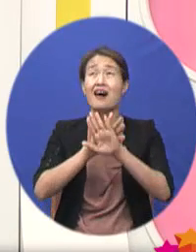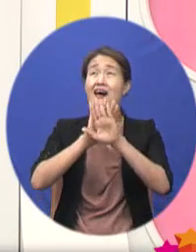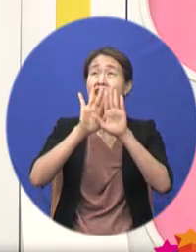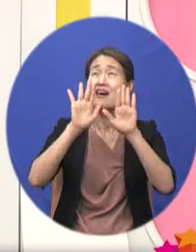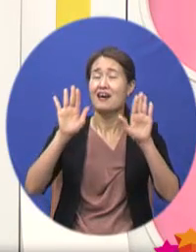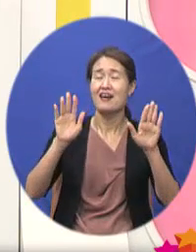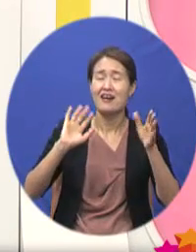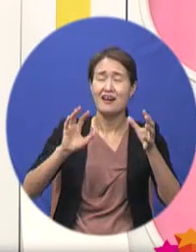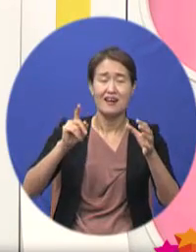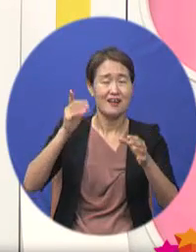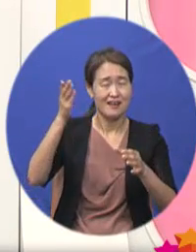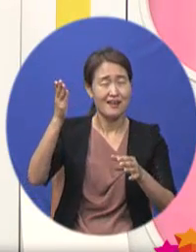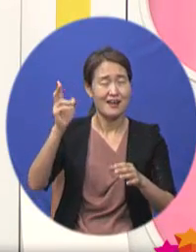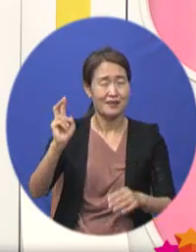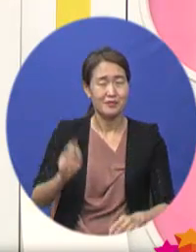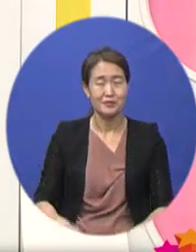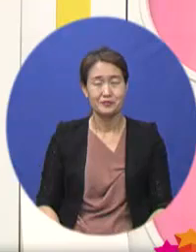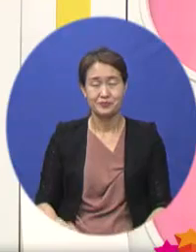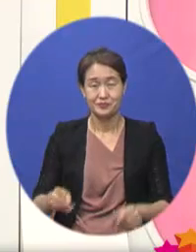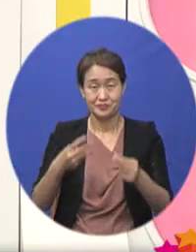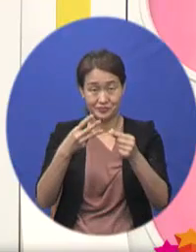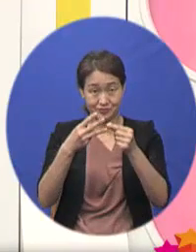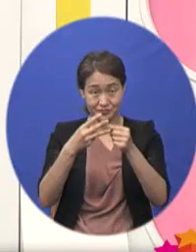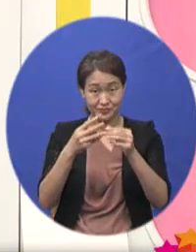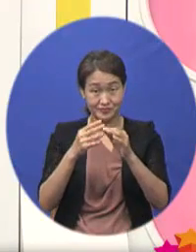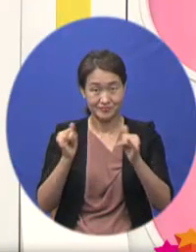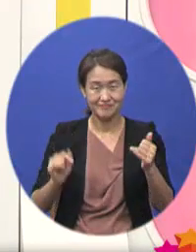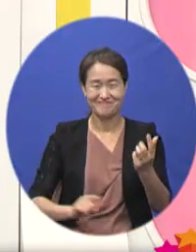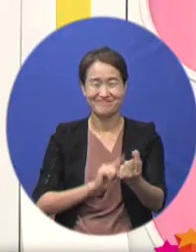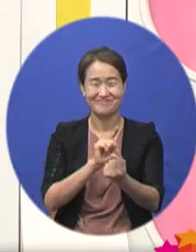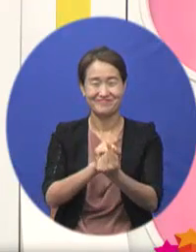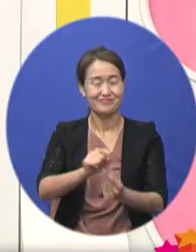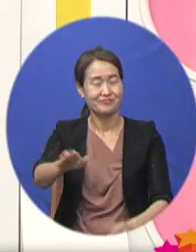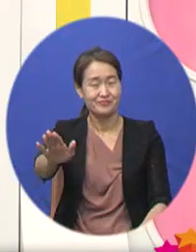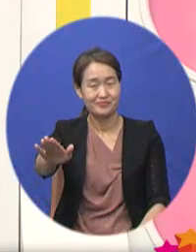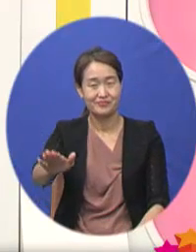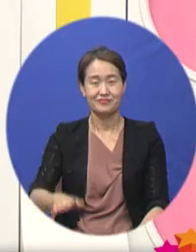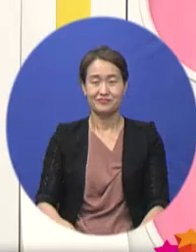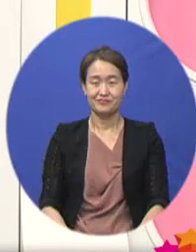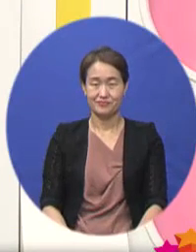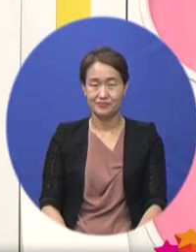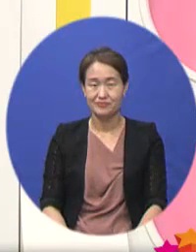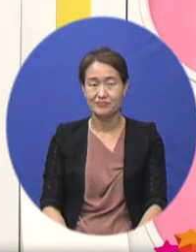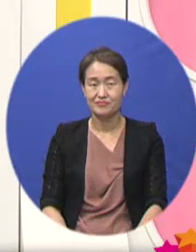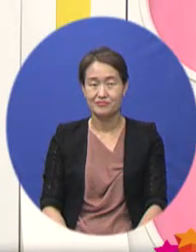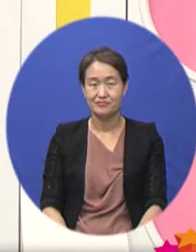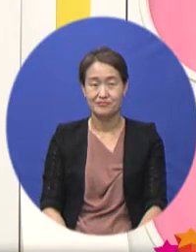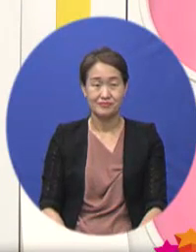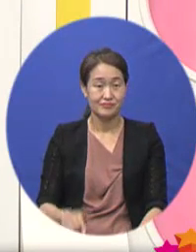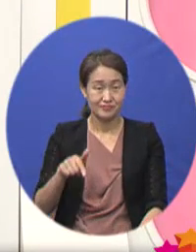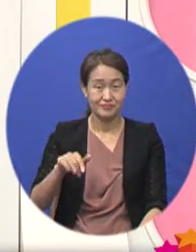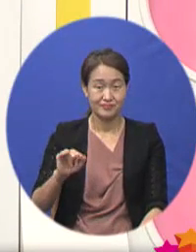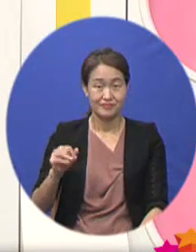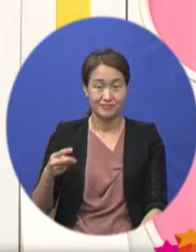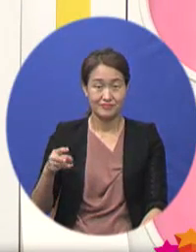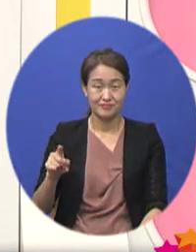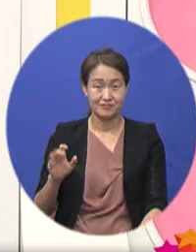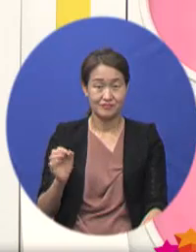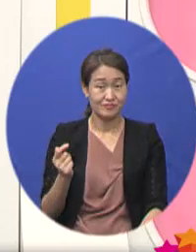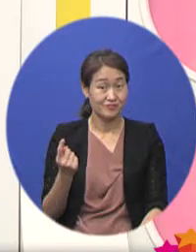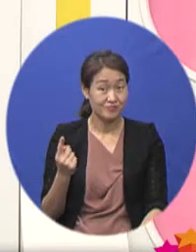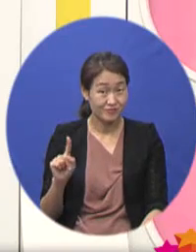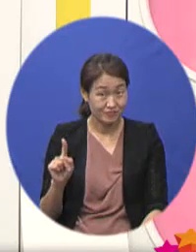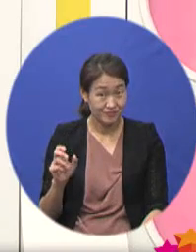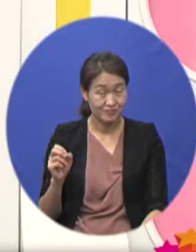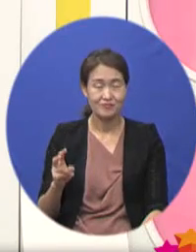네. 자, 세 번째. 세 번째 즉석 참여자분 네. 만나보겠습니다. 여보세요. 네. 즐정하세요. 안녕하세요.